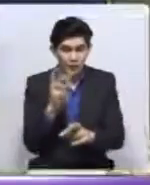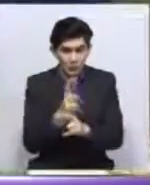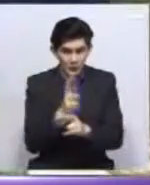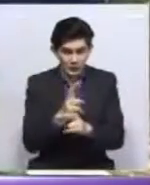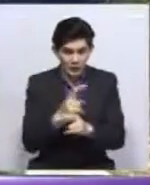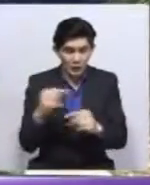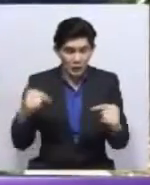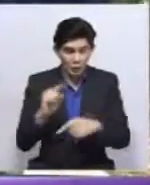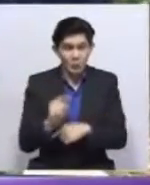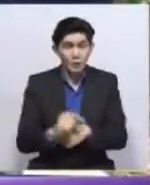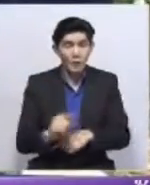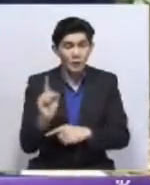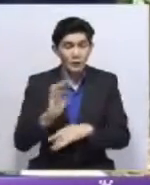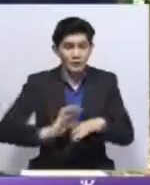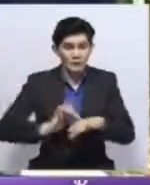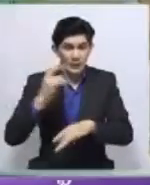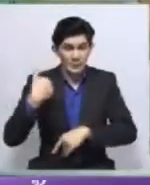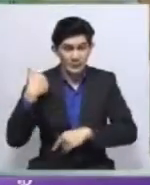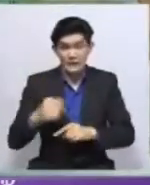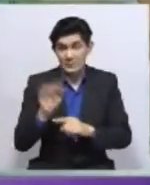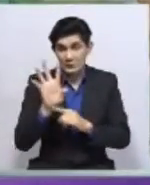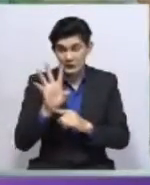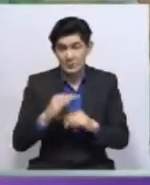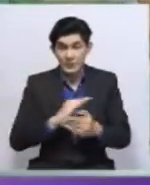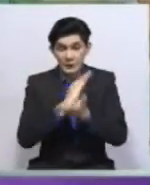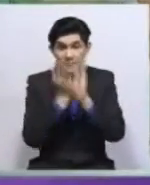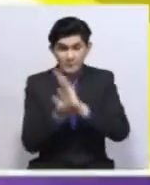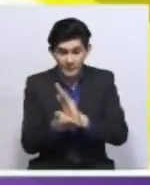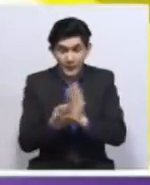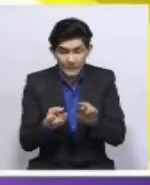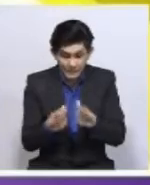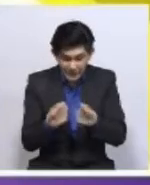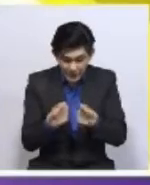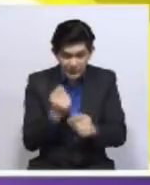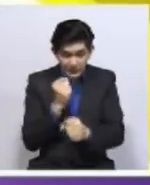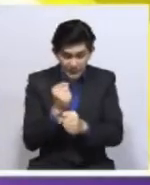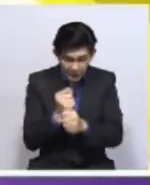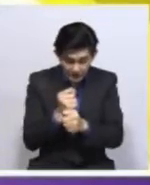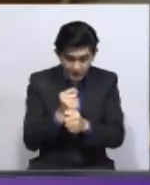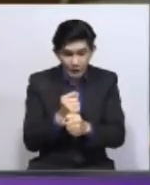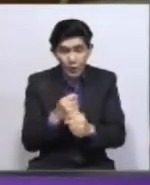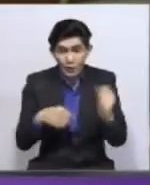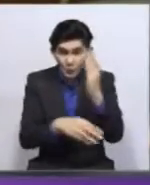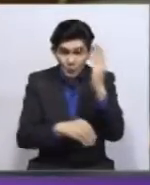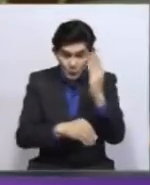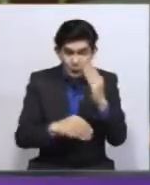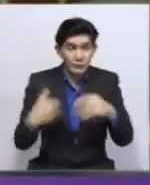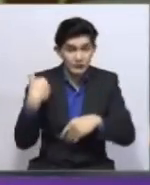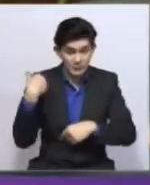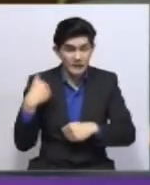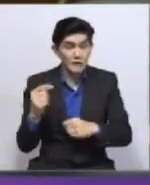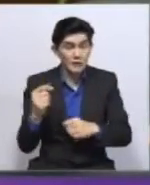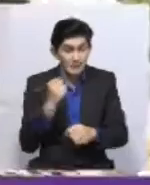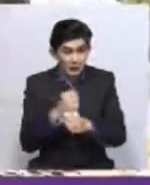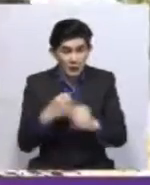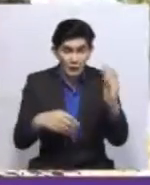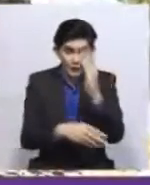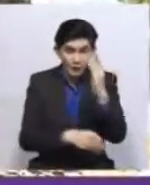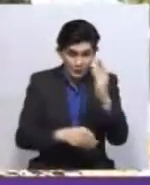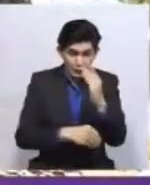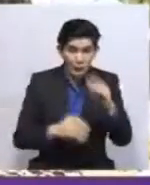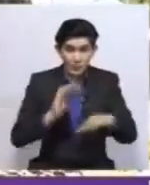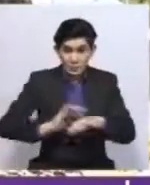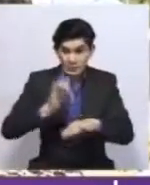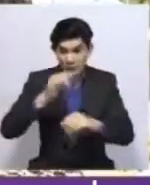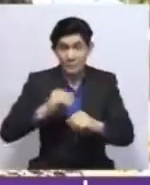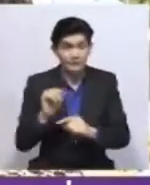าพืชระบบไบโอคอนโทรลฐานที่4การปรับปรุงบำรุงดินนั่นคือการผลิตปุ๋ยหมักเติมอากาศและการผลิตปุ๋ยหมักแบบกับก